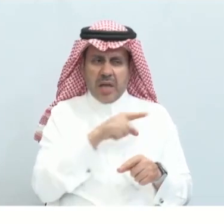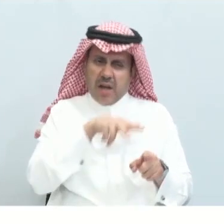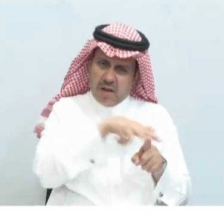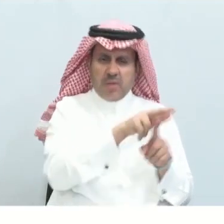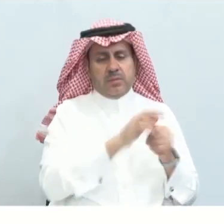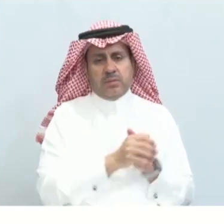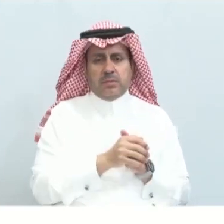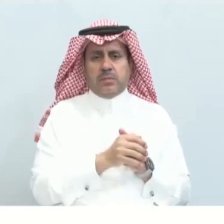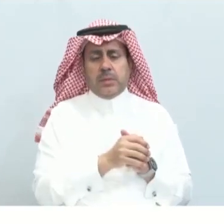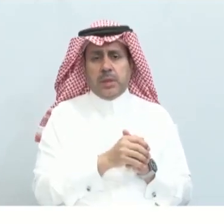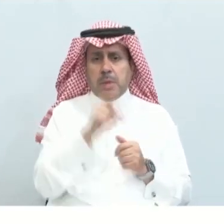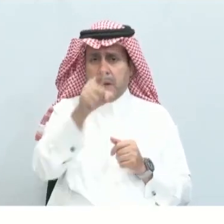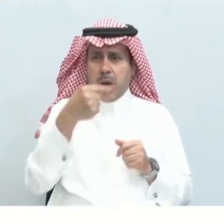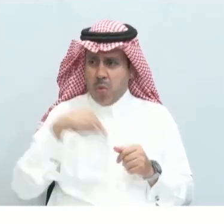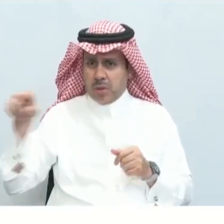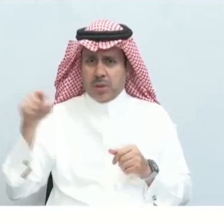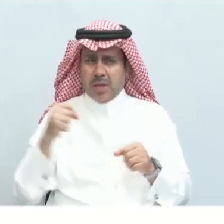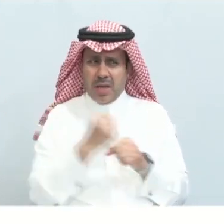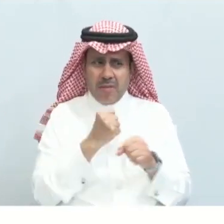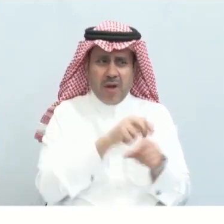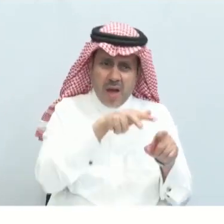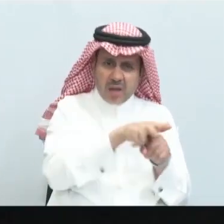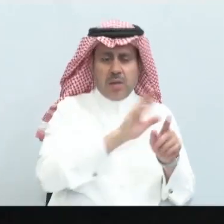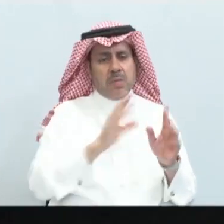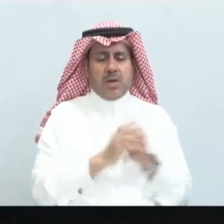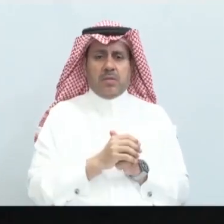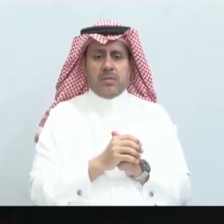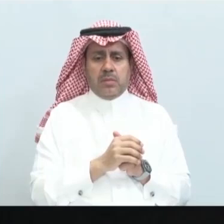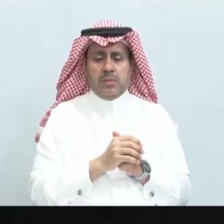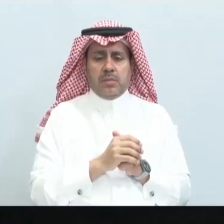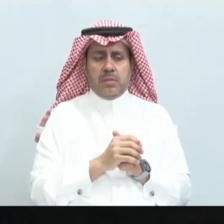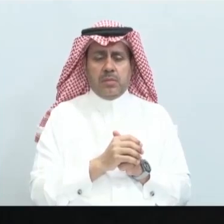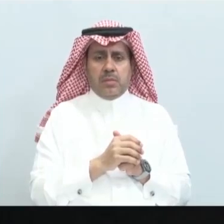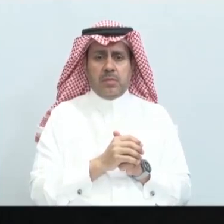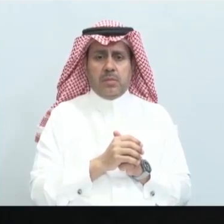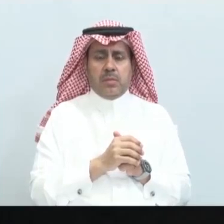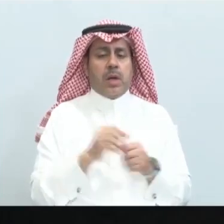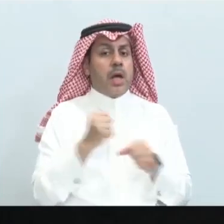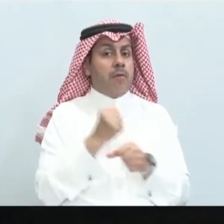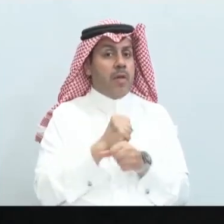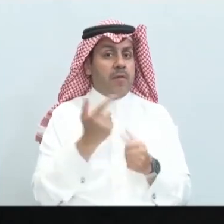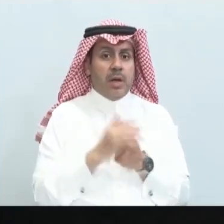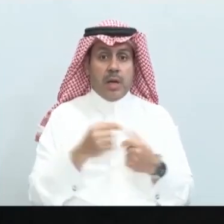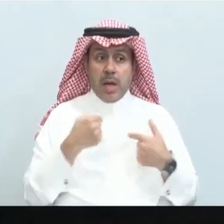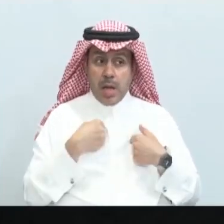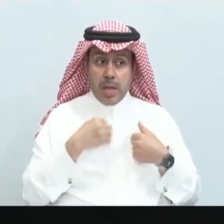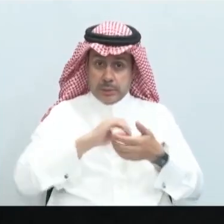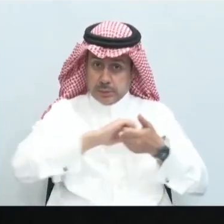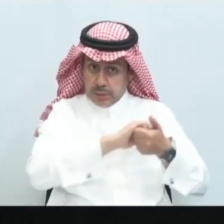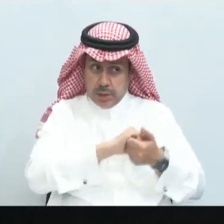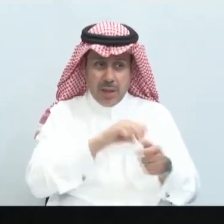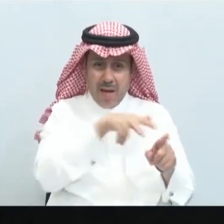شخص اخر بدون قصد ولكنه قد يخطئ في حقه فكيف اتصرف اذا اخطات